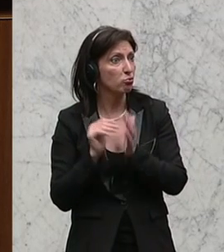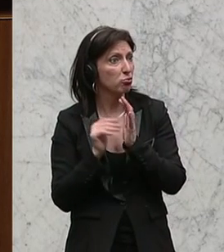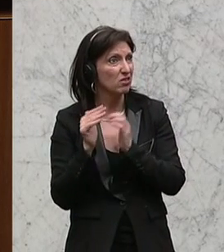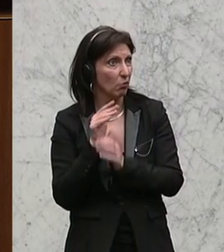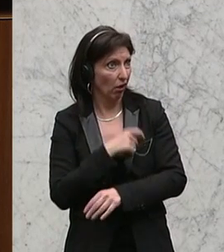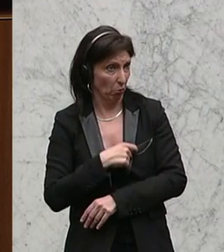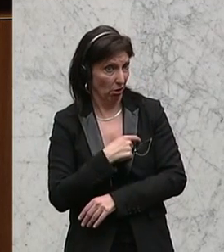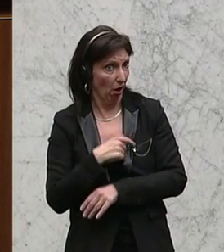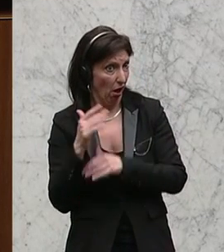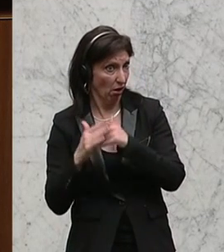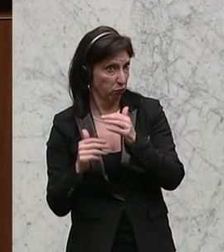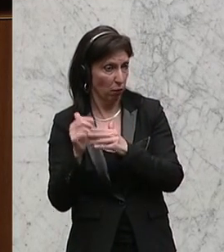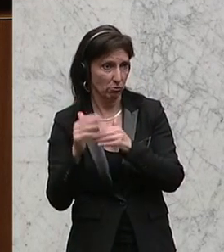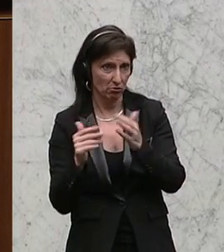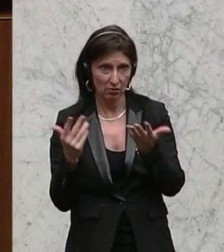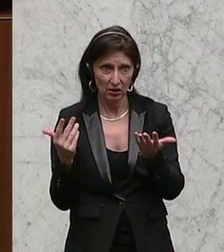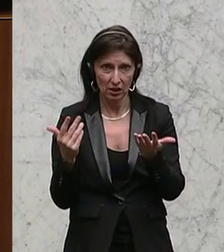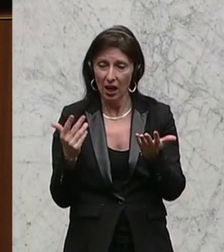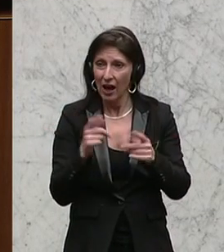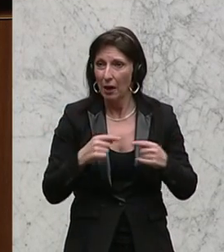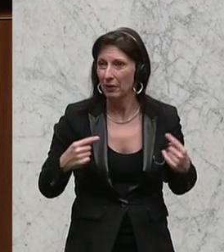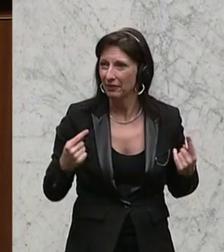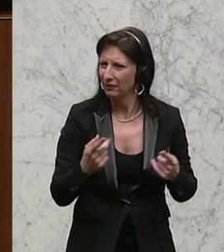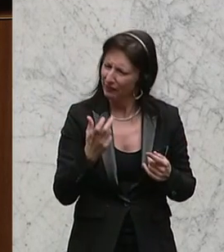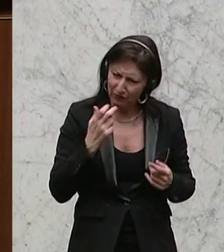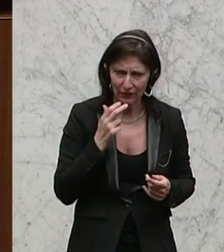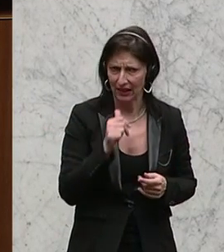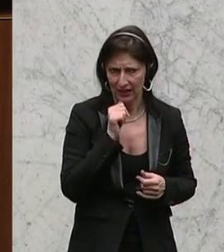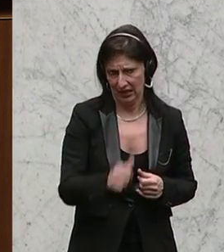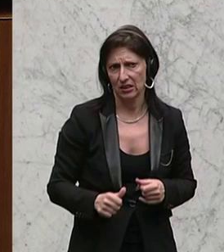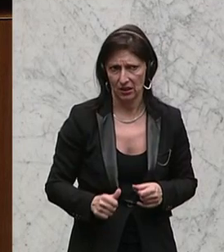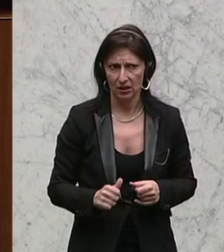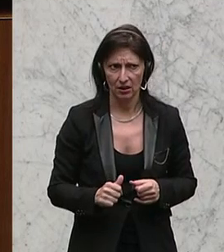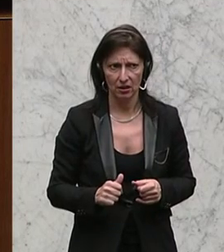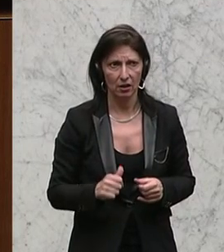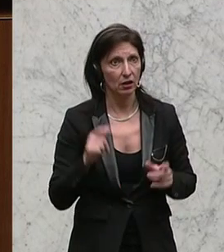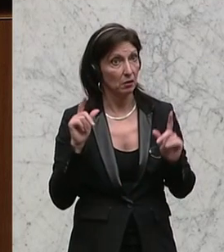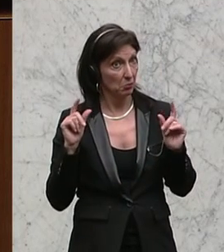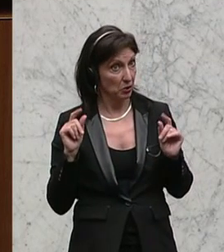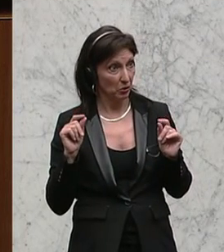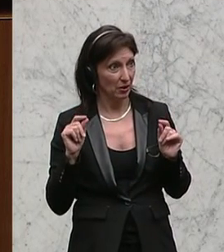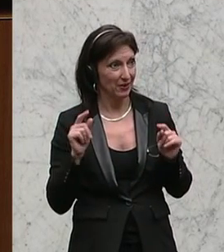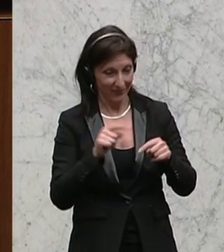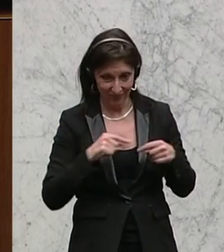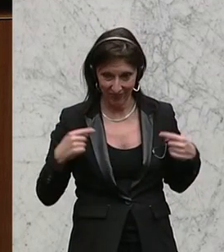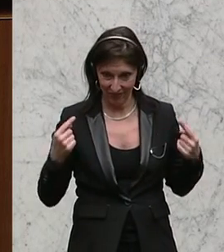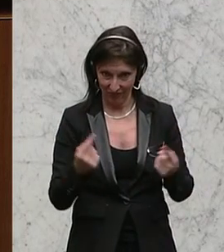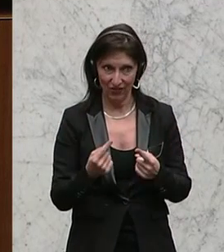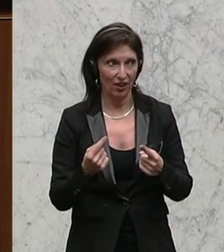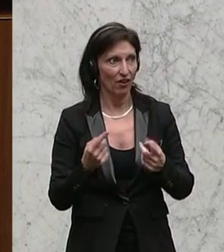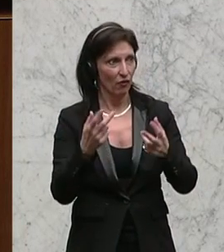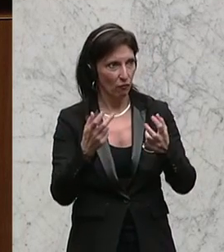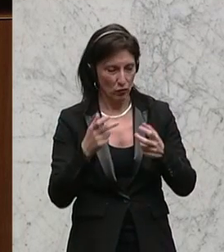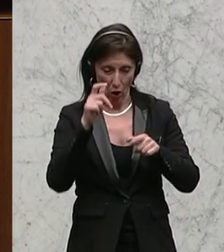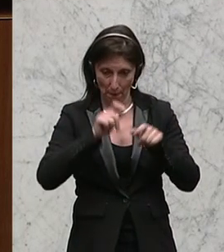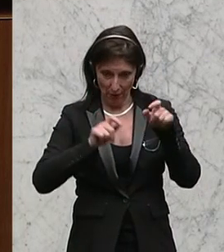das alles, meine geschätzten Damen und Herren, das wollen wir auf keinen Fall. Das heißt, wir wollen, dass jene, die hier